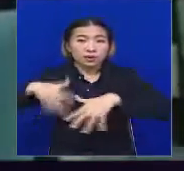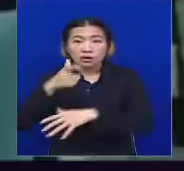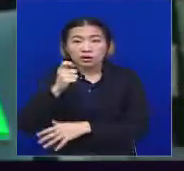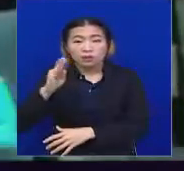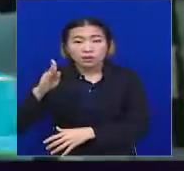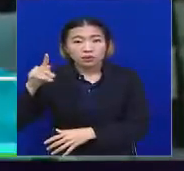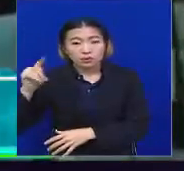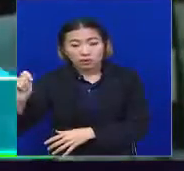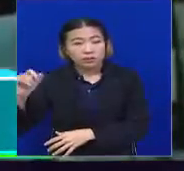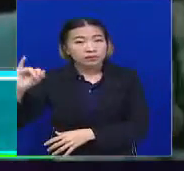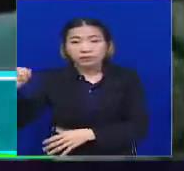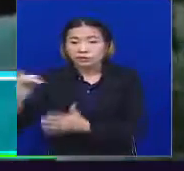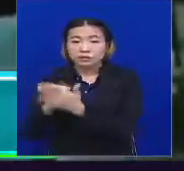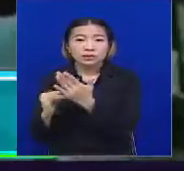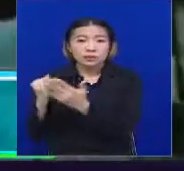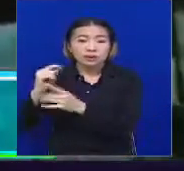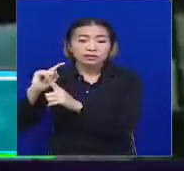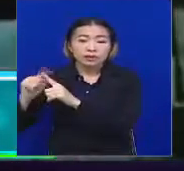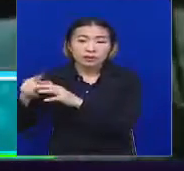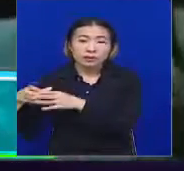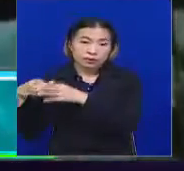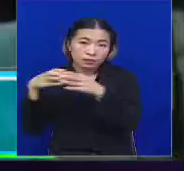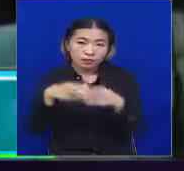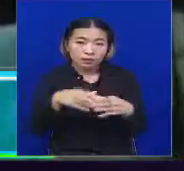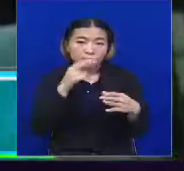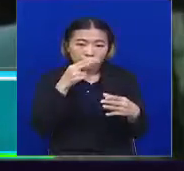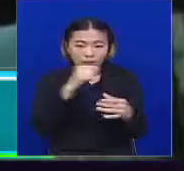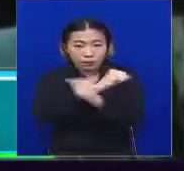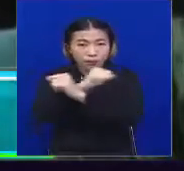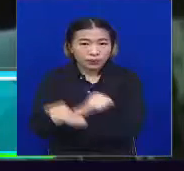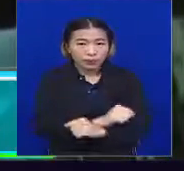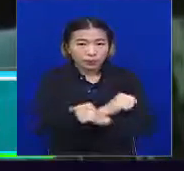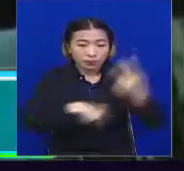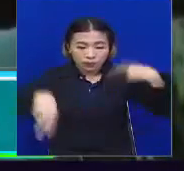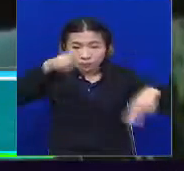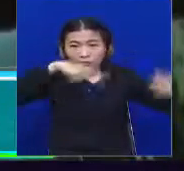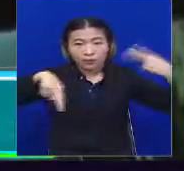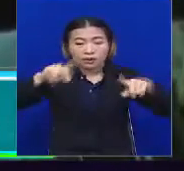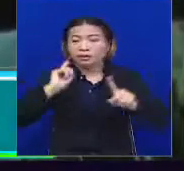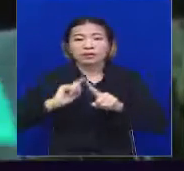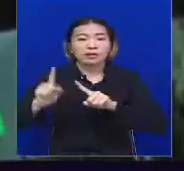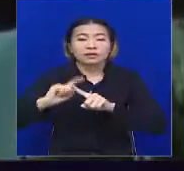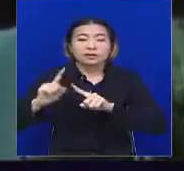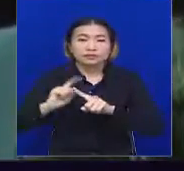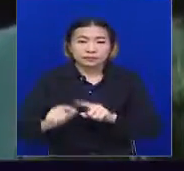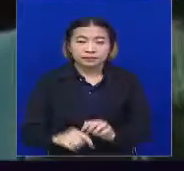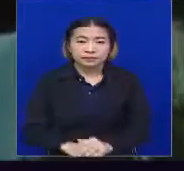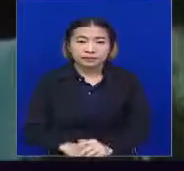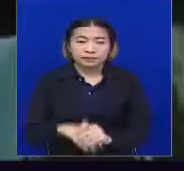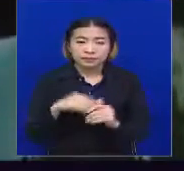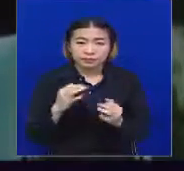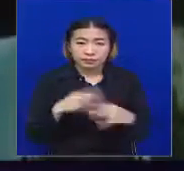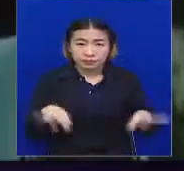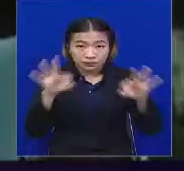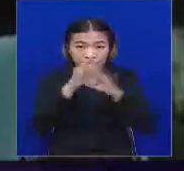จังหวัดก็สนับสนุนในเรื่องของทุนในเรื่องของการควบคุมดูแลเรือต่างๆที่อยู่ในพื้นที่เข้ามาเพราะฉะนั้นจะเห็น